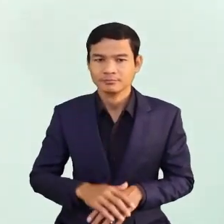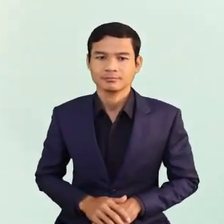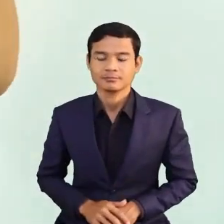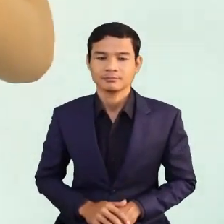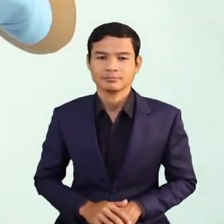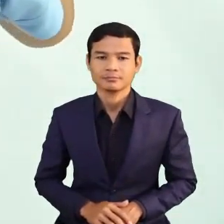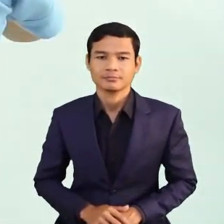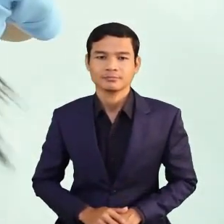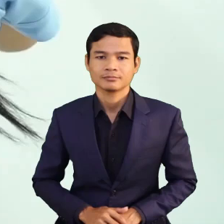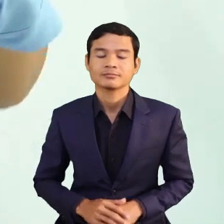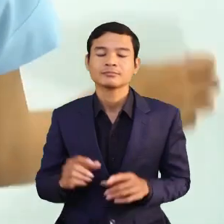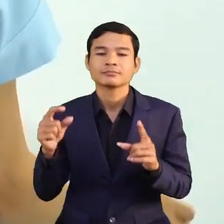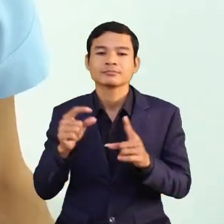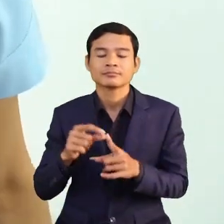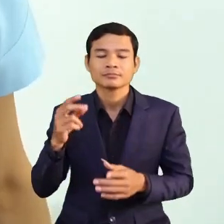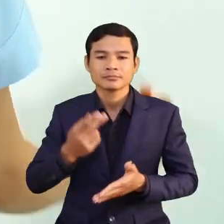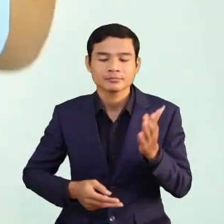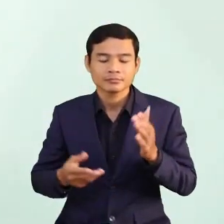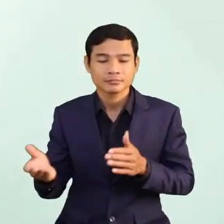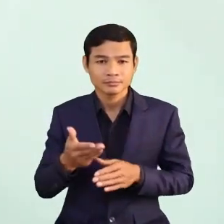ក្យបន្ទាប់តើជាពាក្យអ្វី